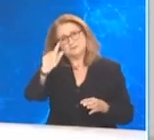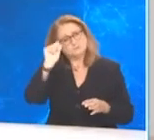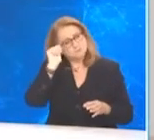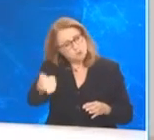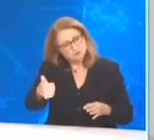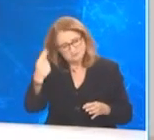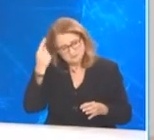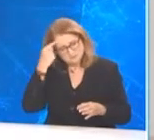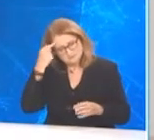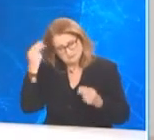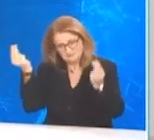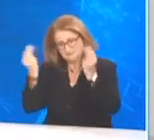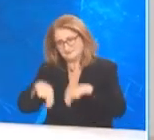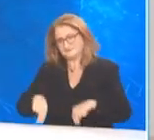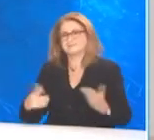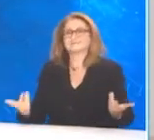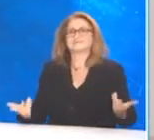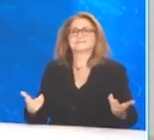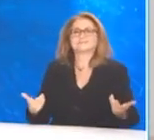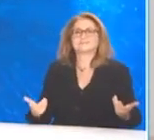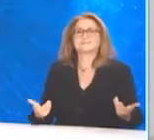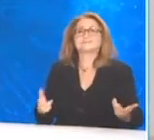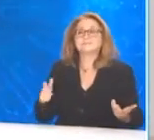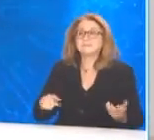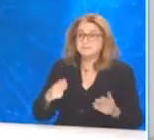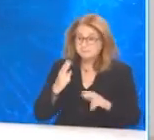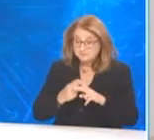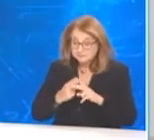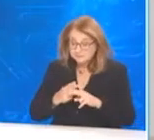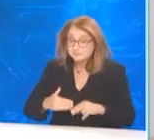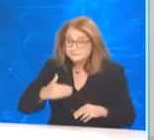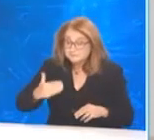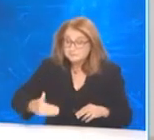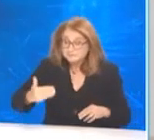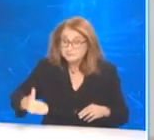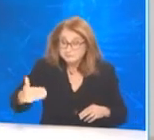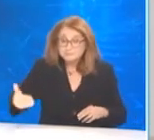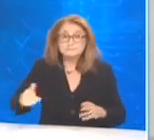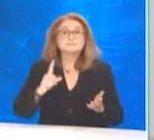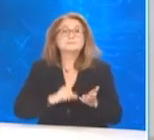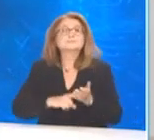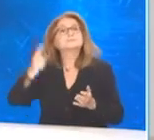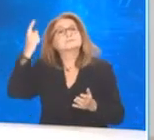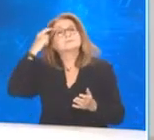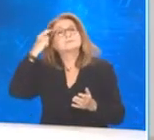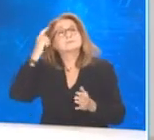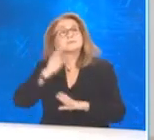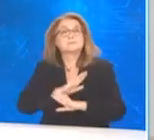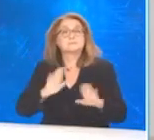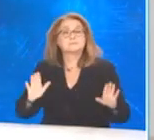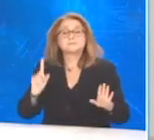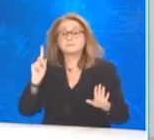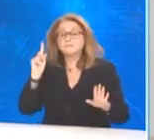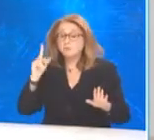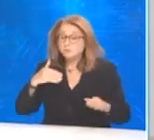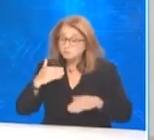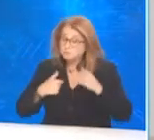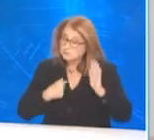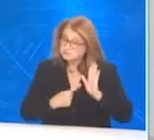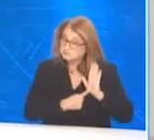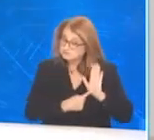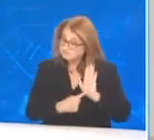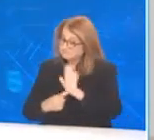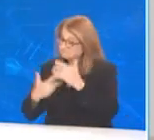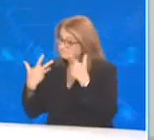βγάλουμε. Αυτό που σημαίνει όμως είναι ένα. Τις επόμενες μέρες ας εφαρμόσουμε όλοι με το μοναδικό τρόπο που έχουμε αποδείξει με τη